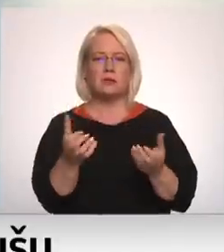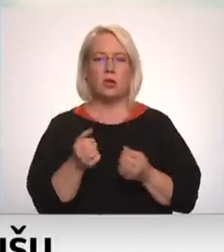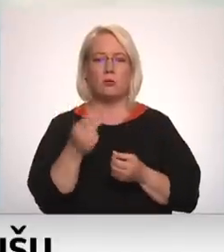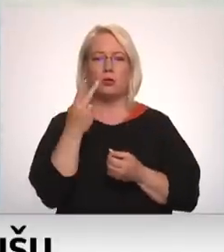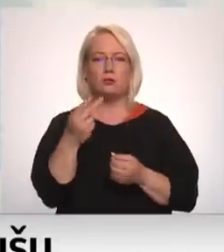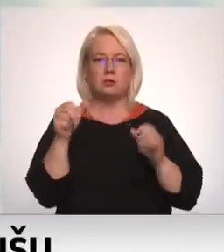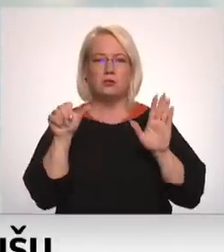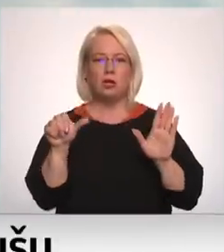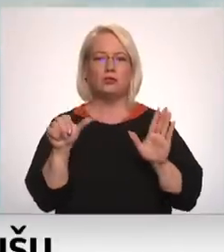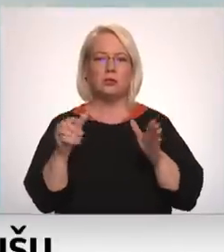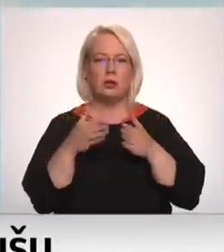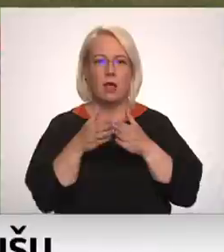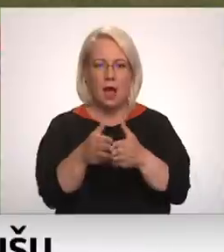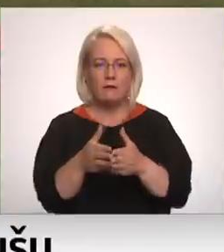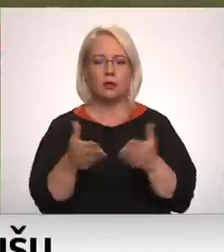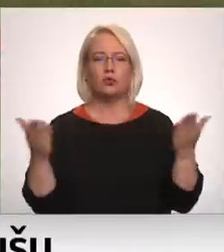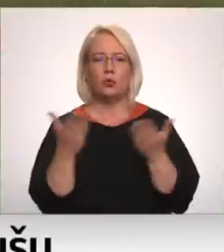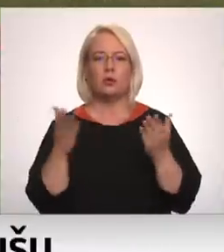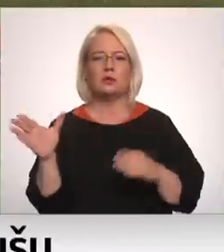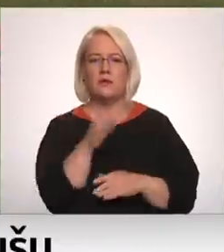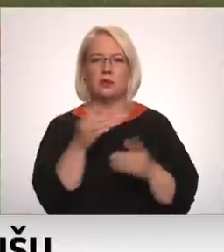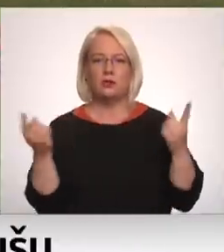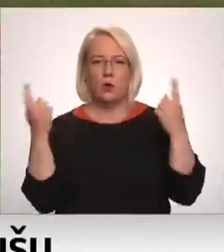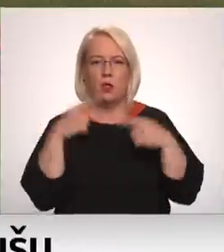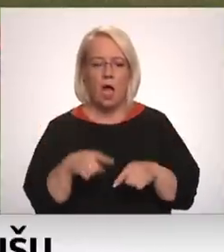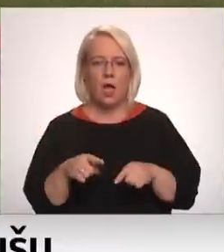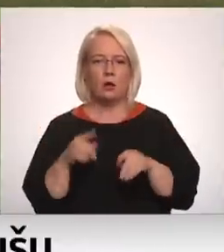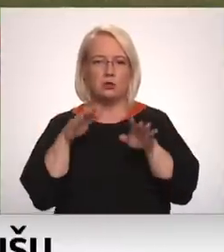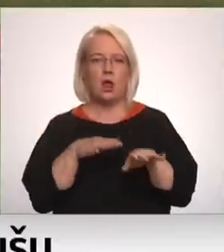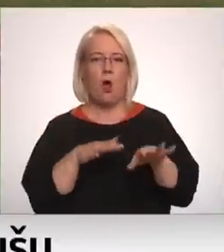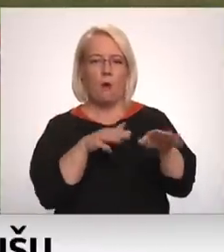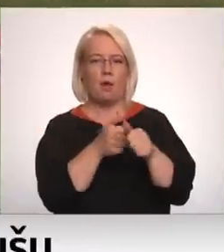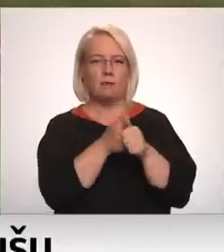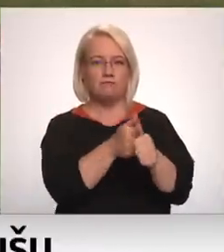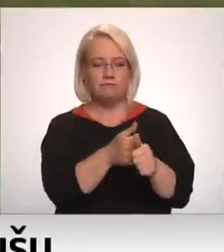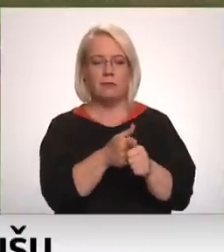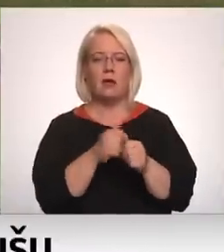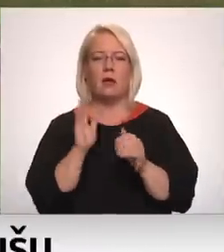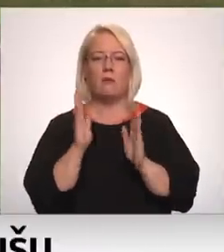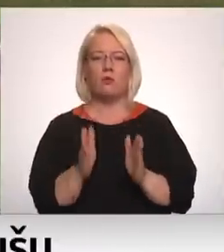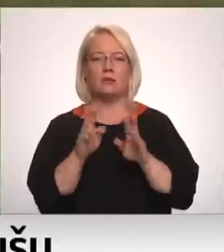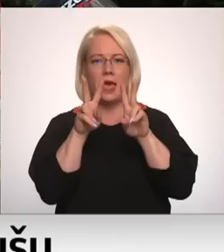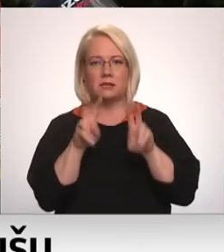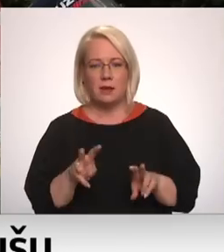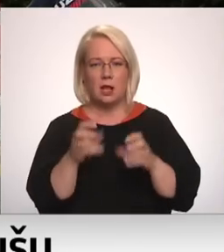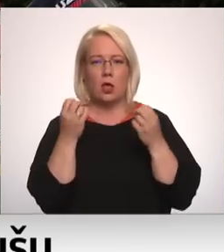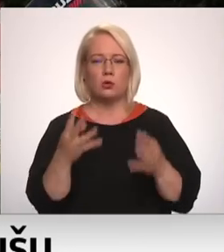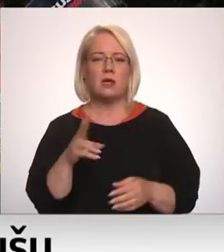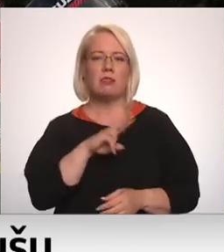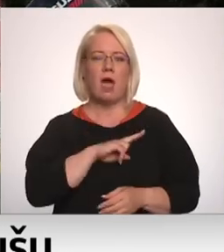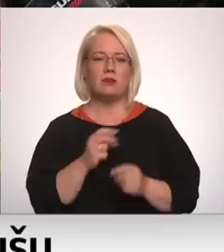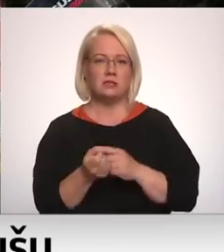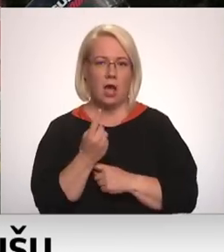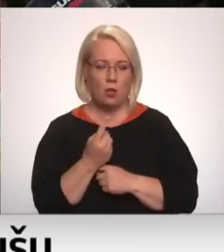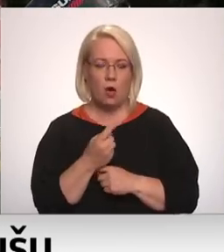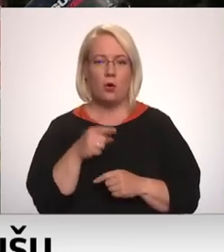nemitīgi tiek pa upes straumi virzīts. Sekos ekspertīze, lai noskaidrotu nāves cēloni. Policijā uzsver, ka no